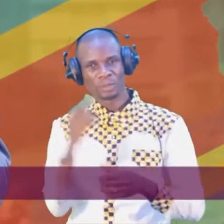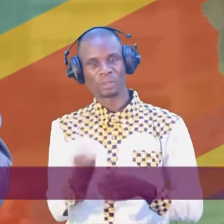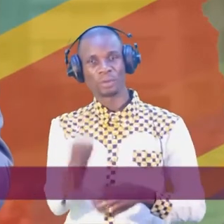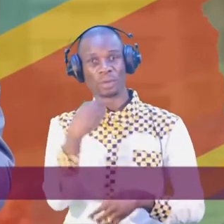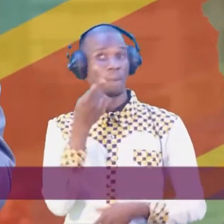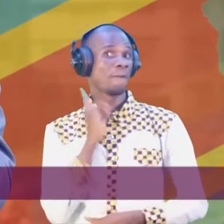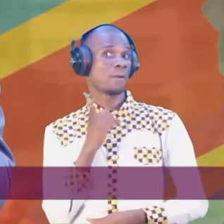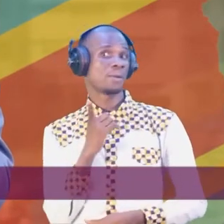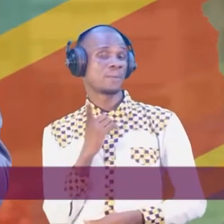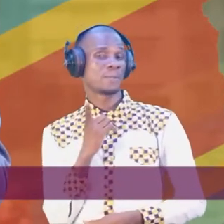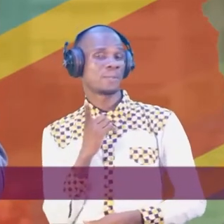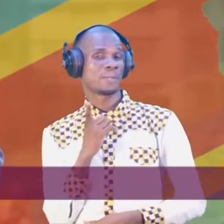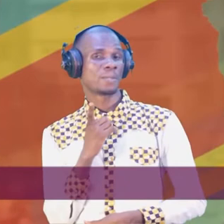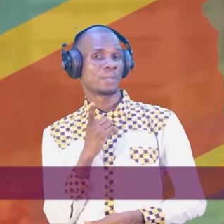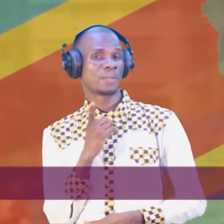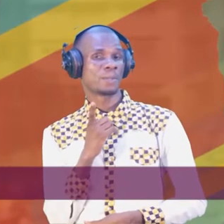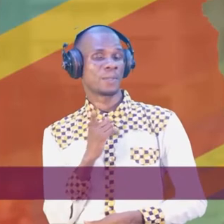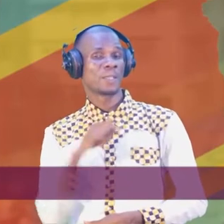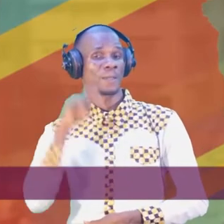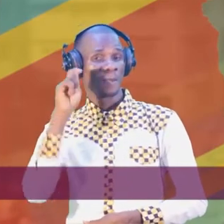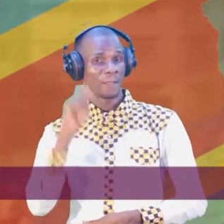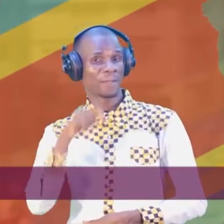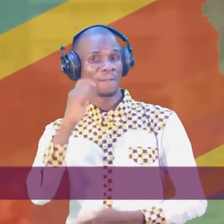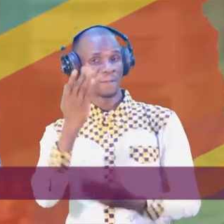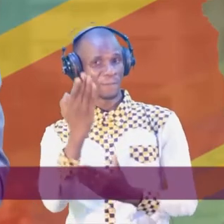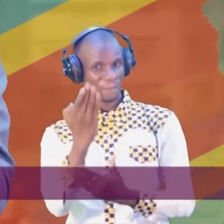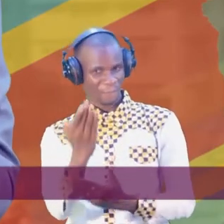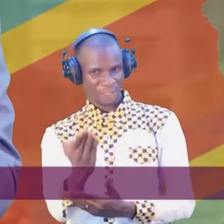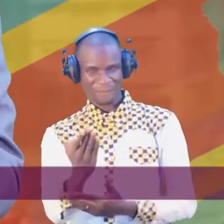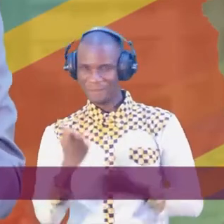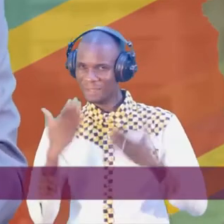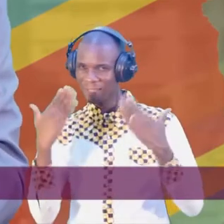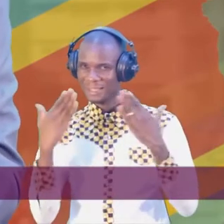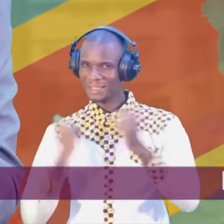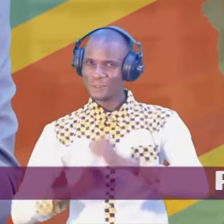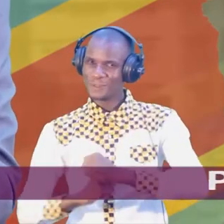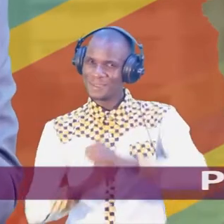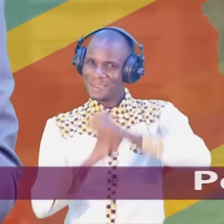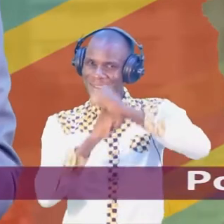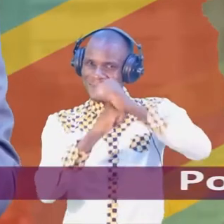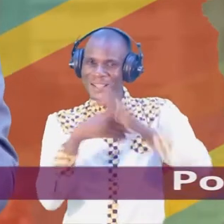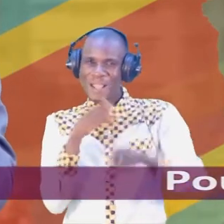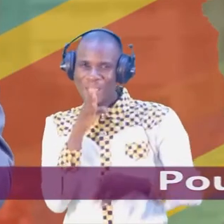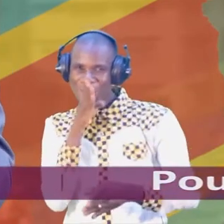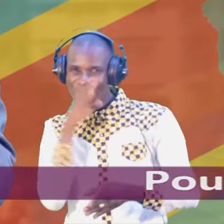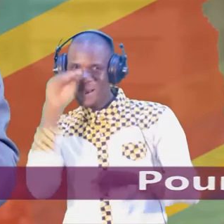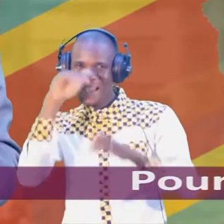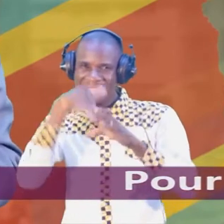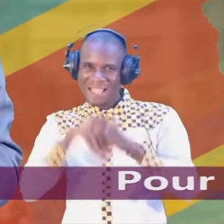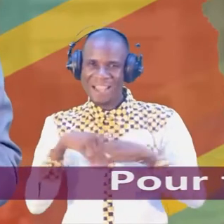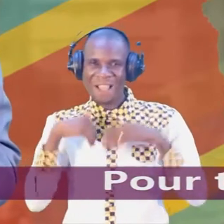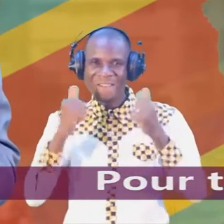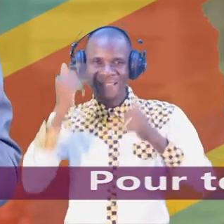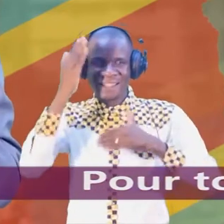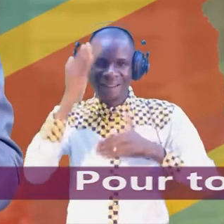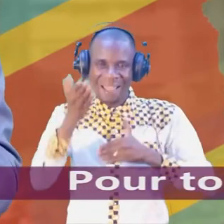ya. Il faut demander naomba ufanye angalisho ili uombe Mungu akusaidie